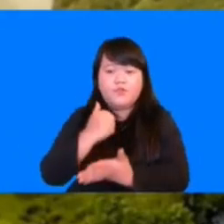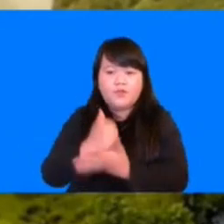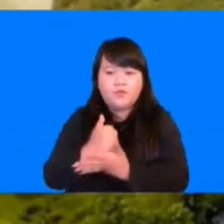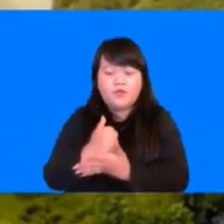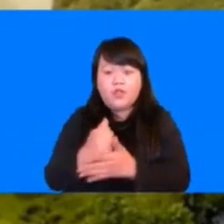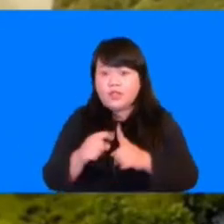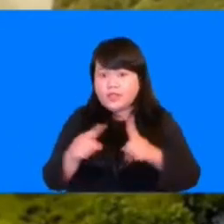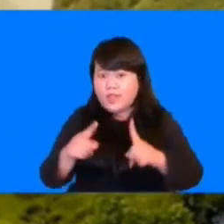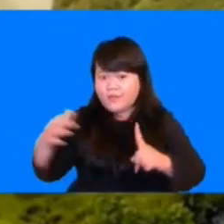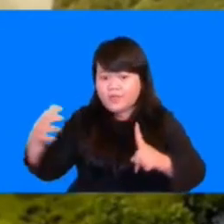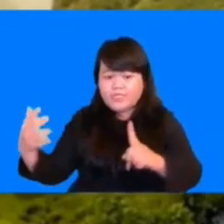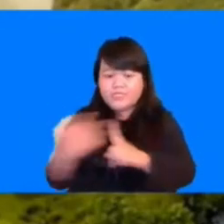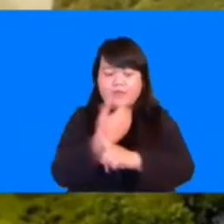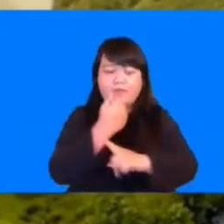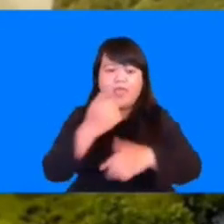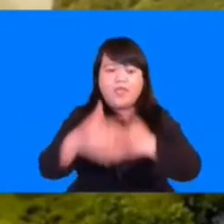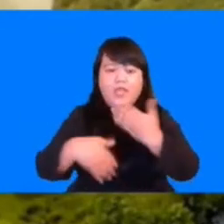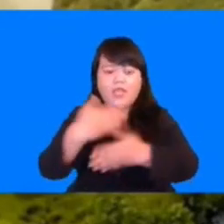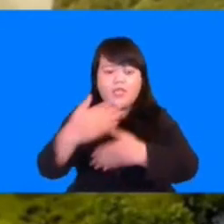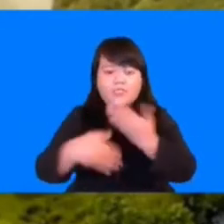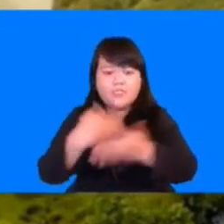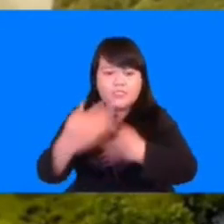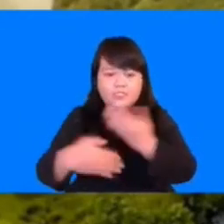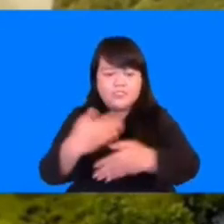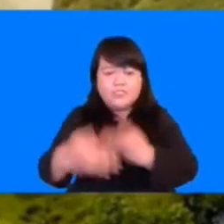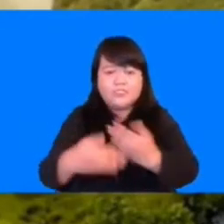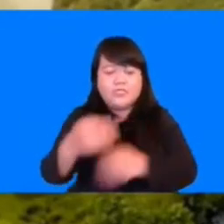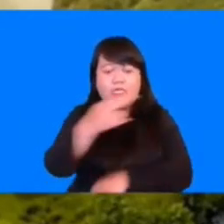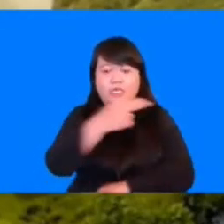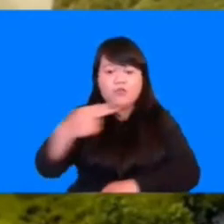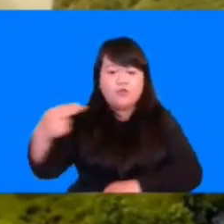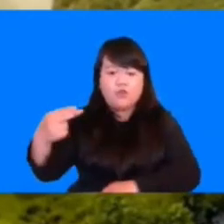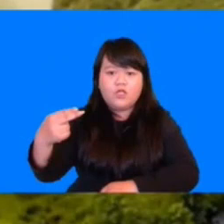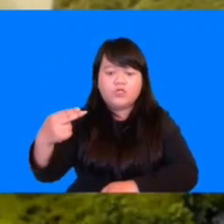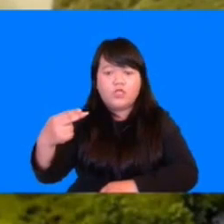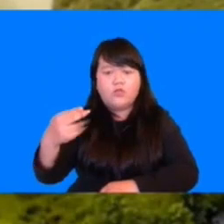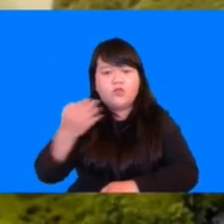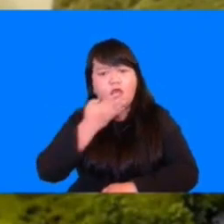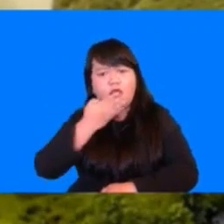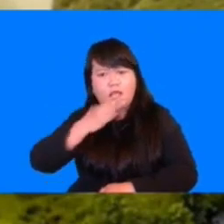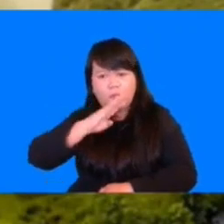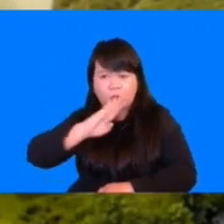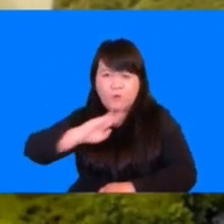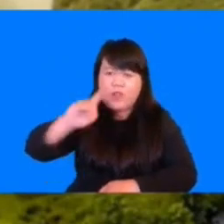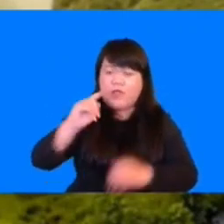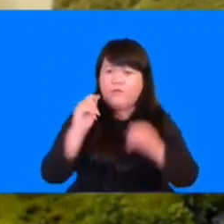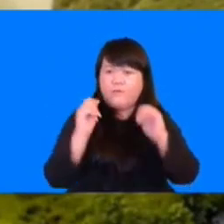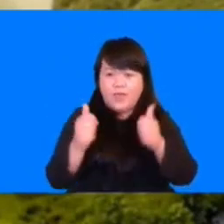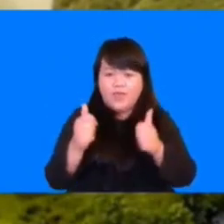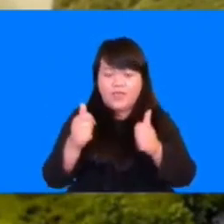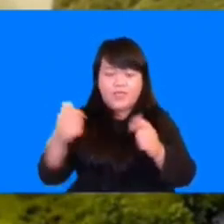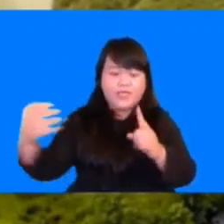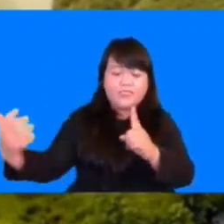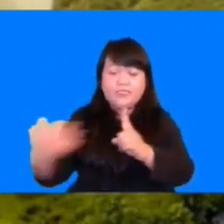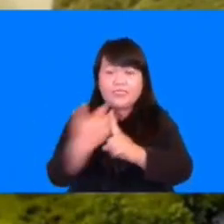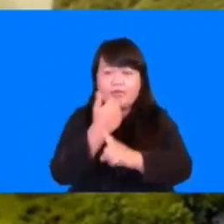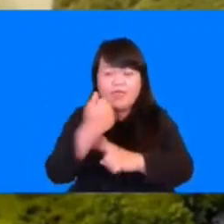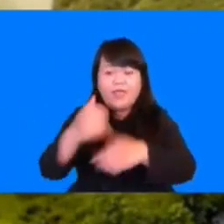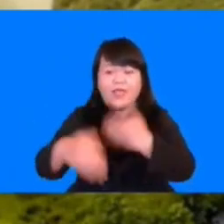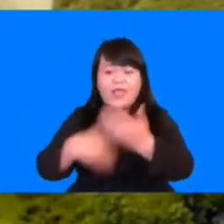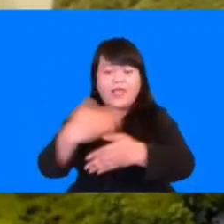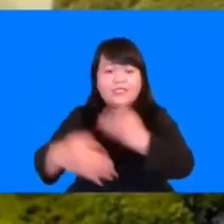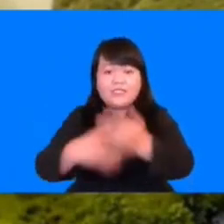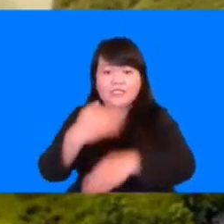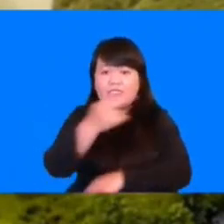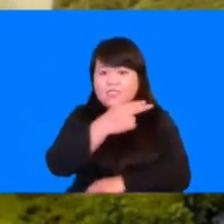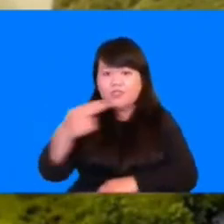namun capaian SDGs Indonesia alhamdulillah lebih baik. Capaian indikator SDGs